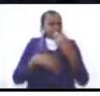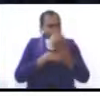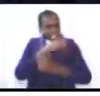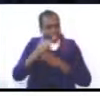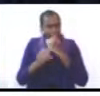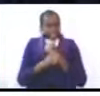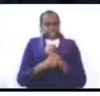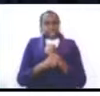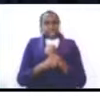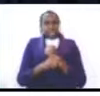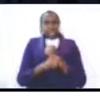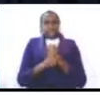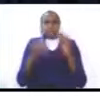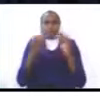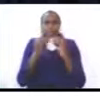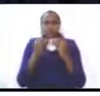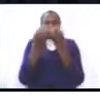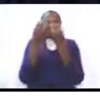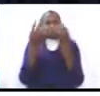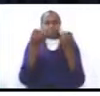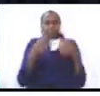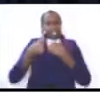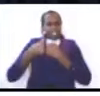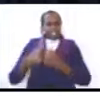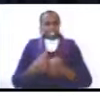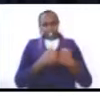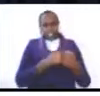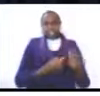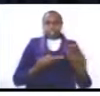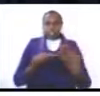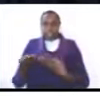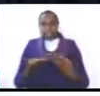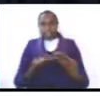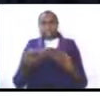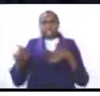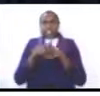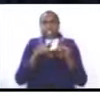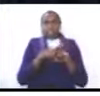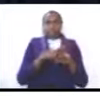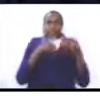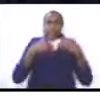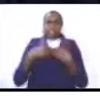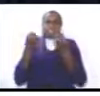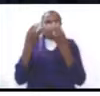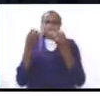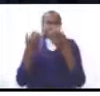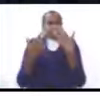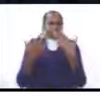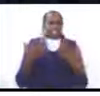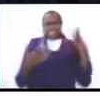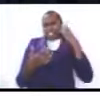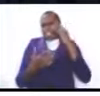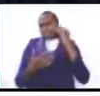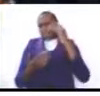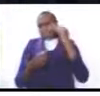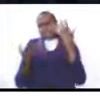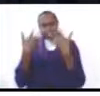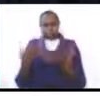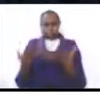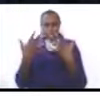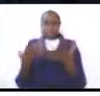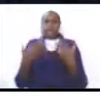alikuwa amepatana na changamoto mingi za huduma, na alikuwa amepatana na mambo mingi sana. Na wakati